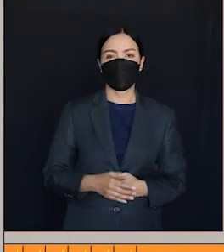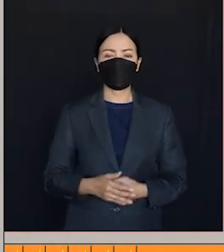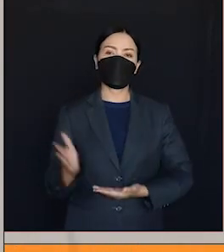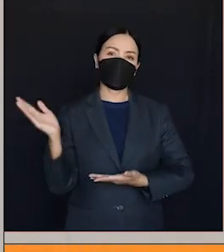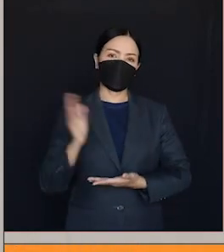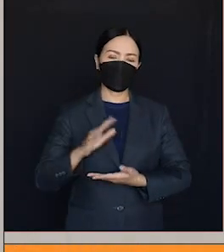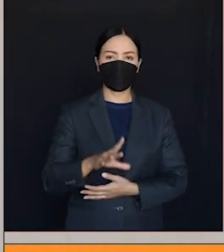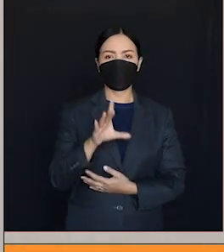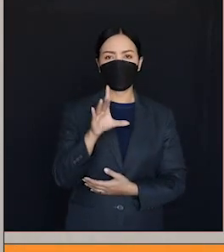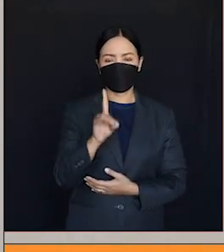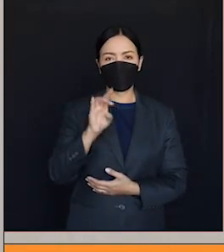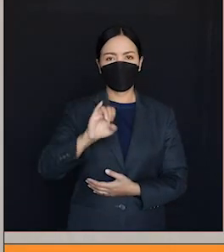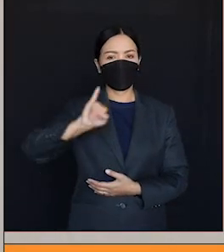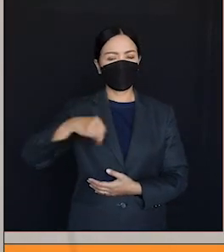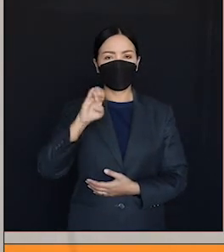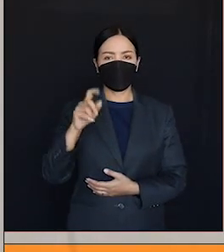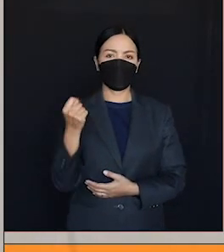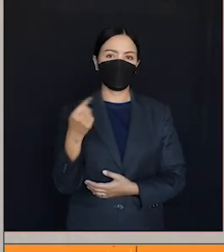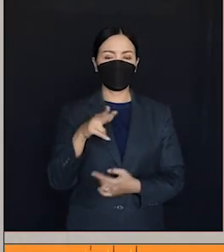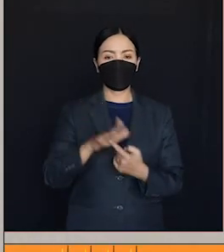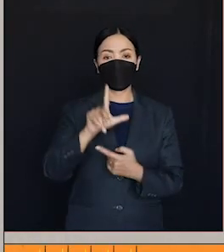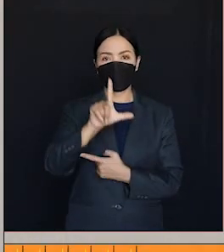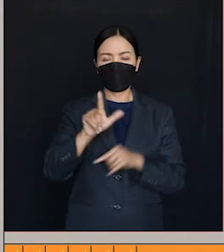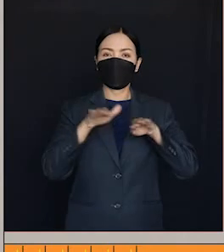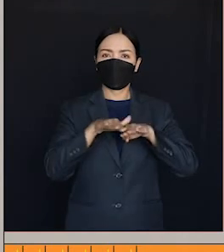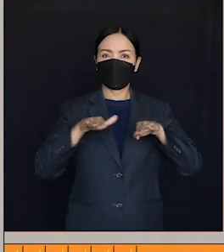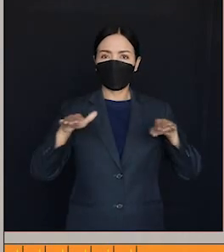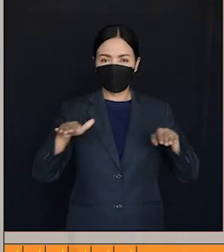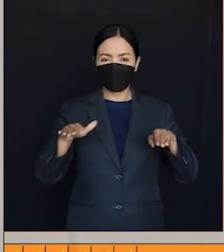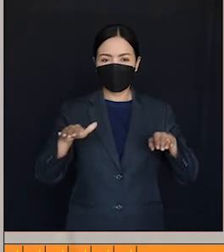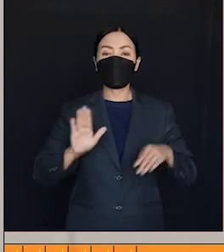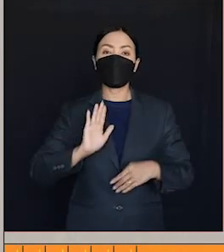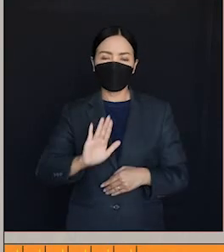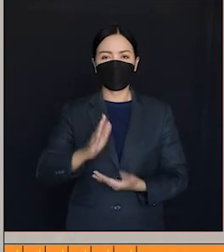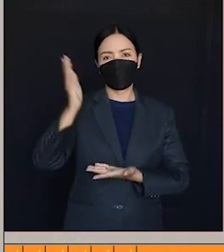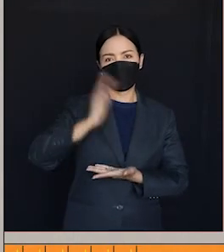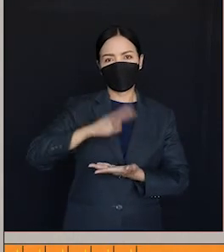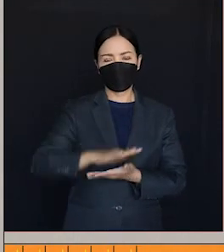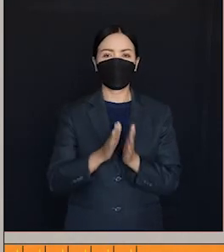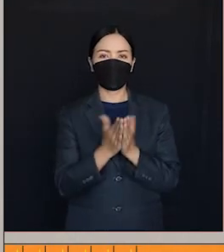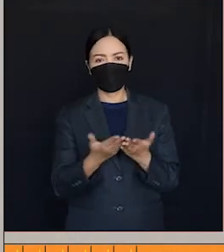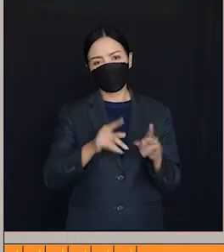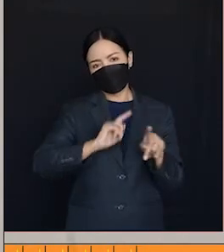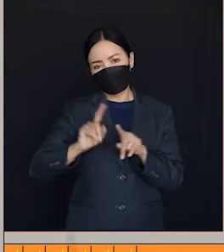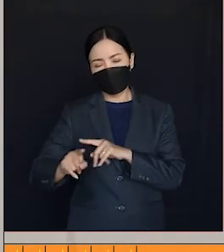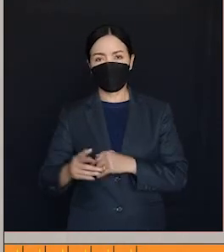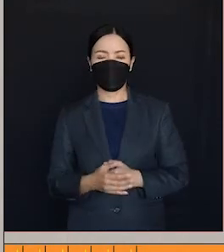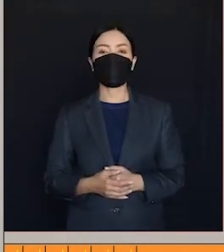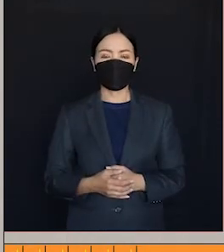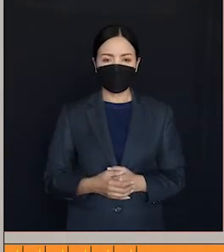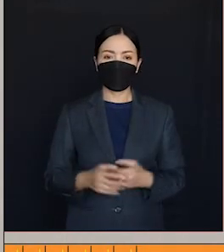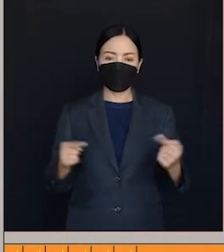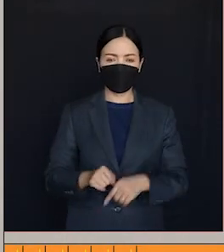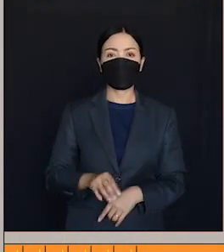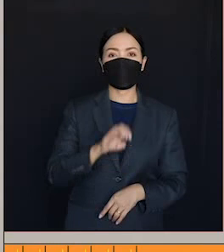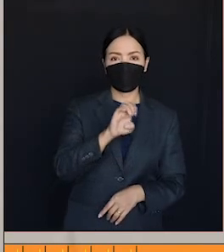งพิมพ์ดิจิทัลนะคะเป็นมาตรฐานหนึ่งนะคะของสื่อสิ่งพิมพ์ดิจิทัลทีนี้